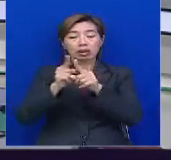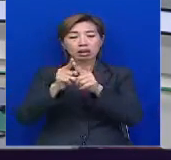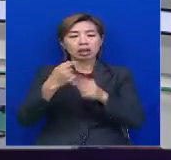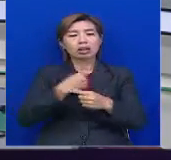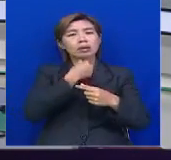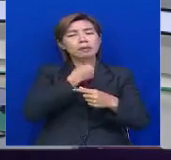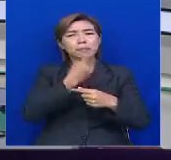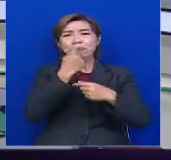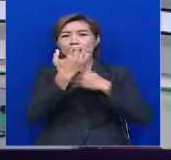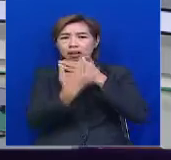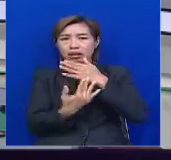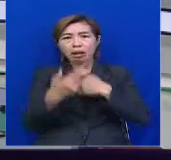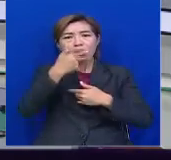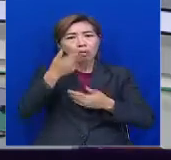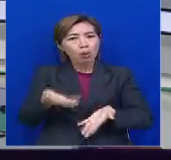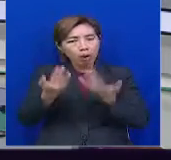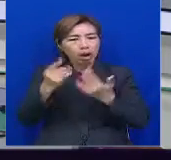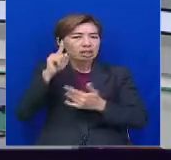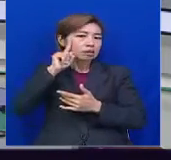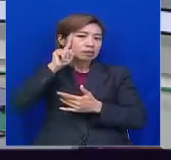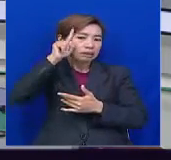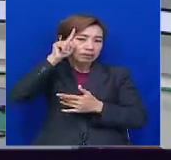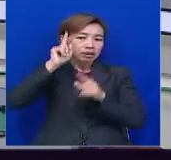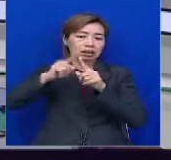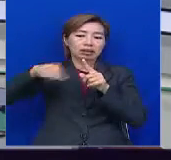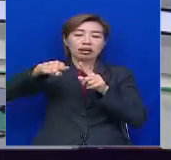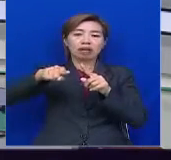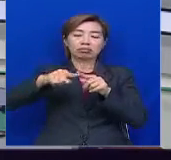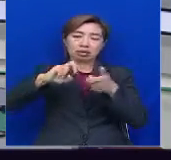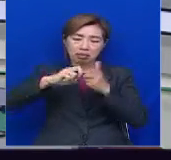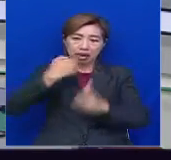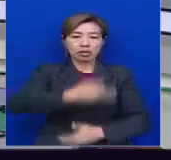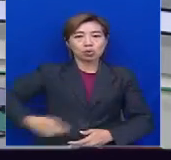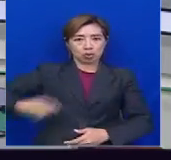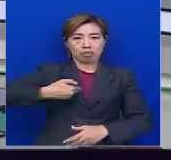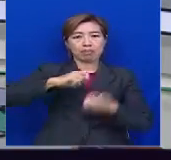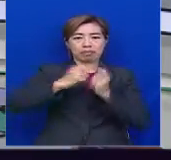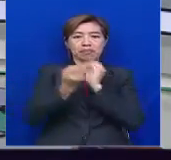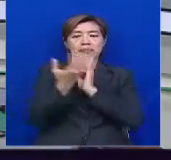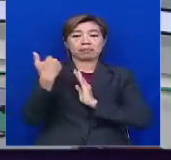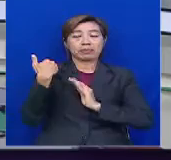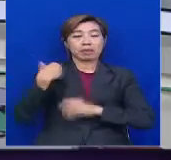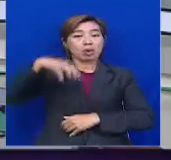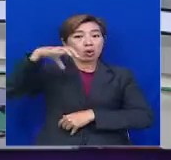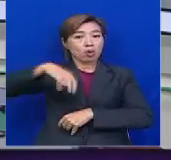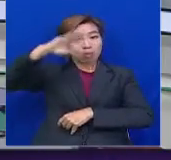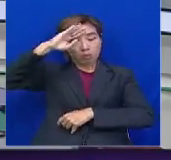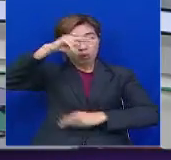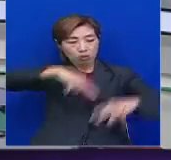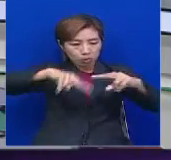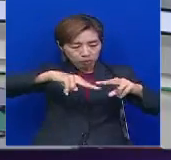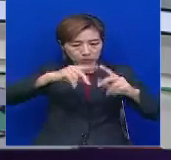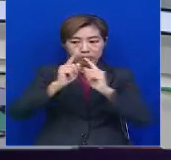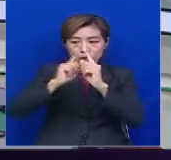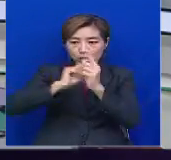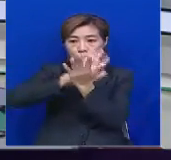เลือดโรคเบาหวานนะคะหรือว่าโรคของความดันก็จะมีปัญหาเรื่องสุขภาพอันดับหนึ่งเลยค่ะซึ่งล่าสุดนะคะกรมควบคุมโรคได้หารือกับผู้เชี่ยวชาญต่